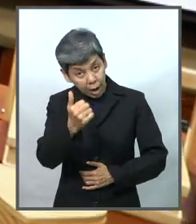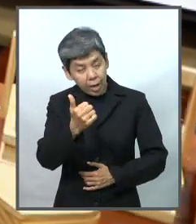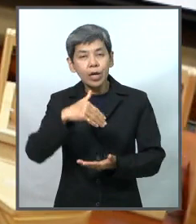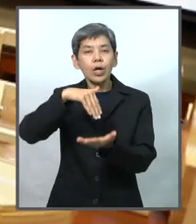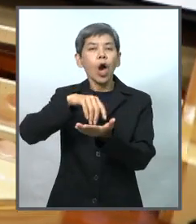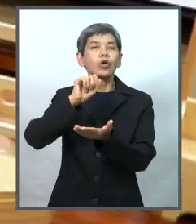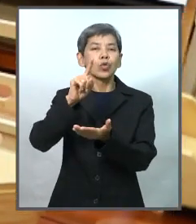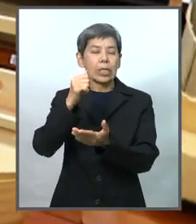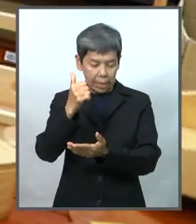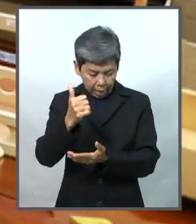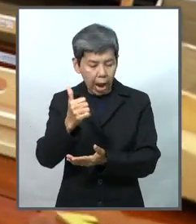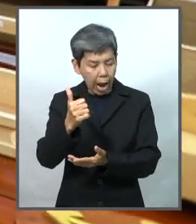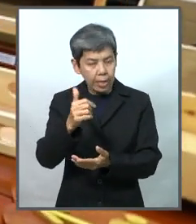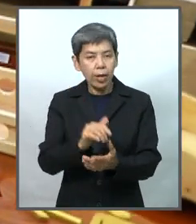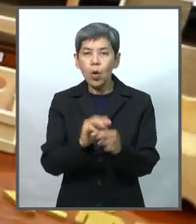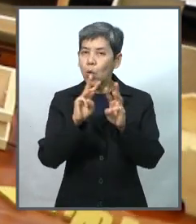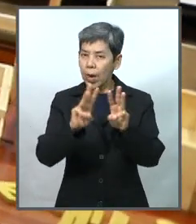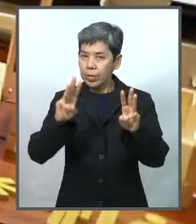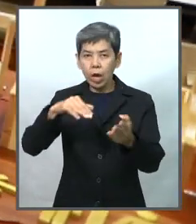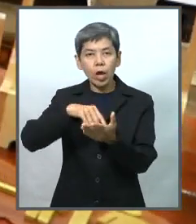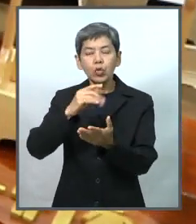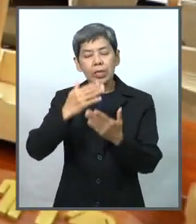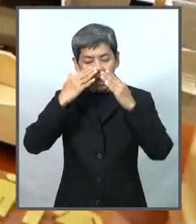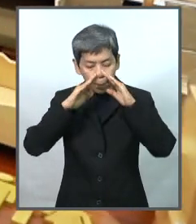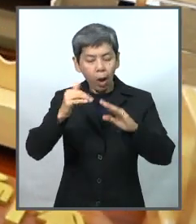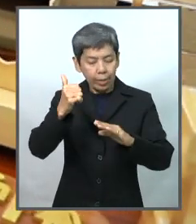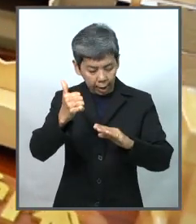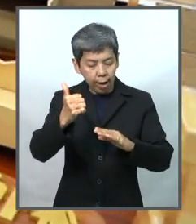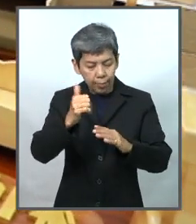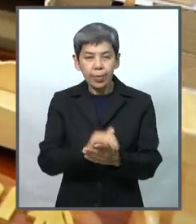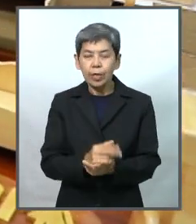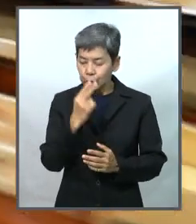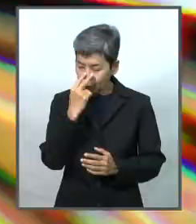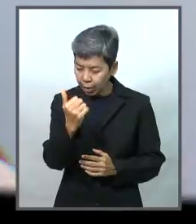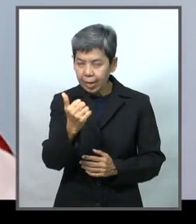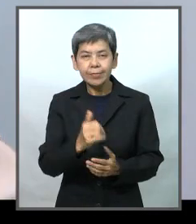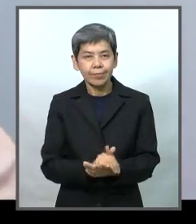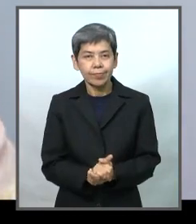ที่ศูนย์หรือว่าตามเว็บไซต์ของศูนย์พัฒนาอาชีพคนตาบอดเนี่ยก็ได้ครับ